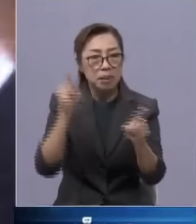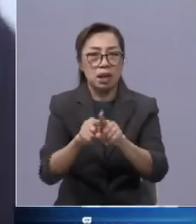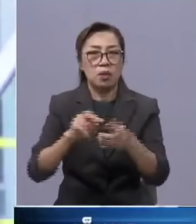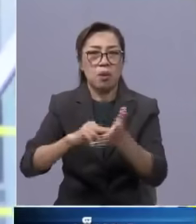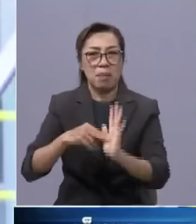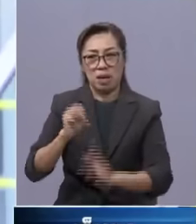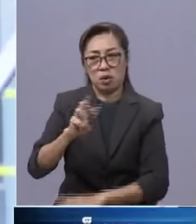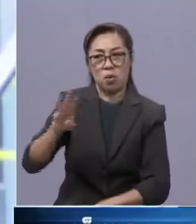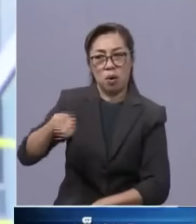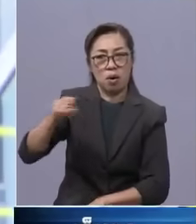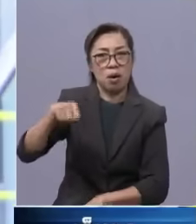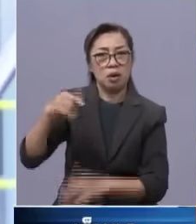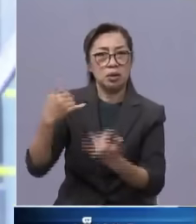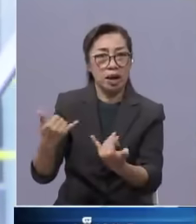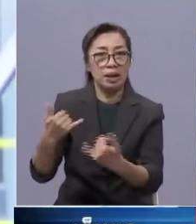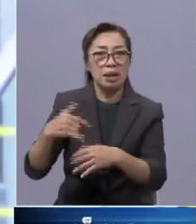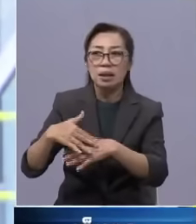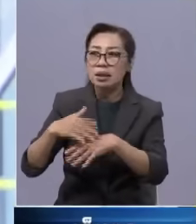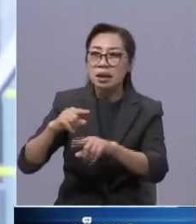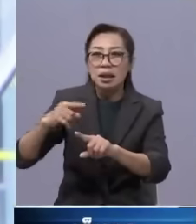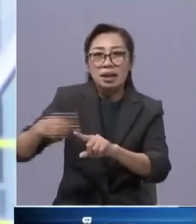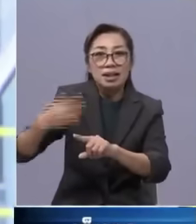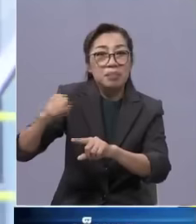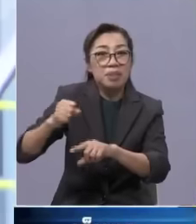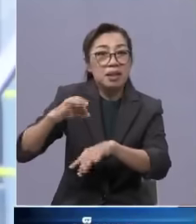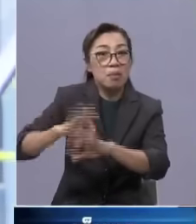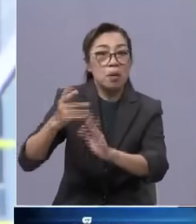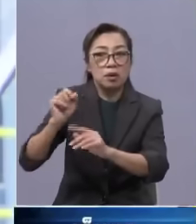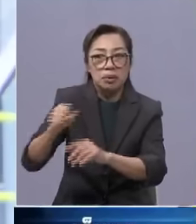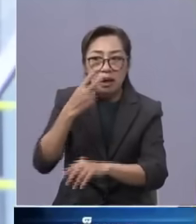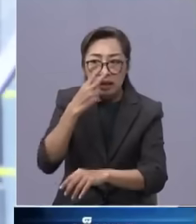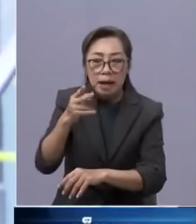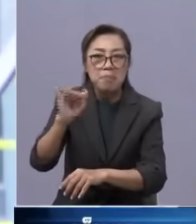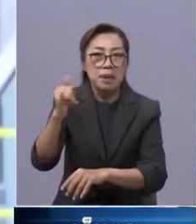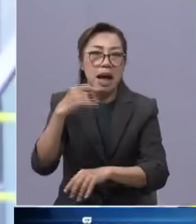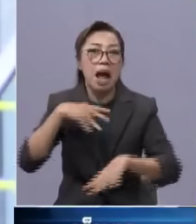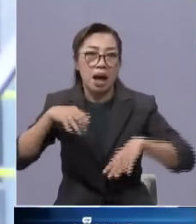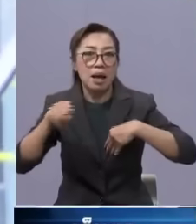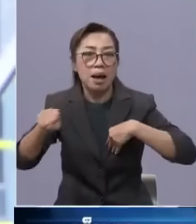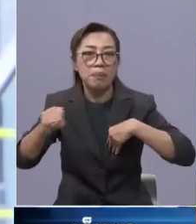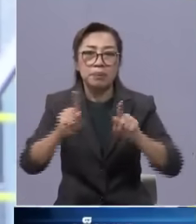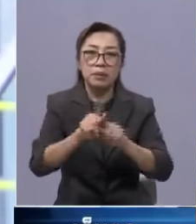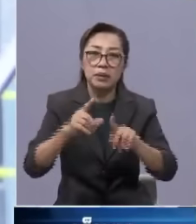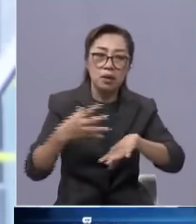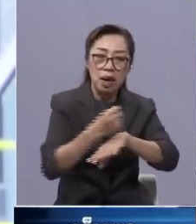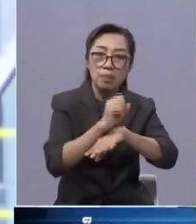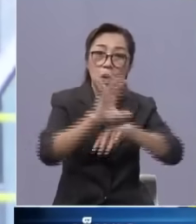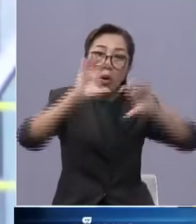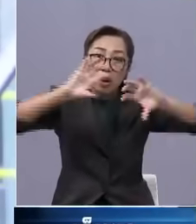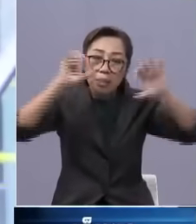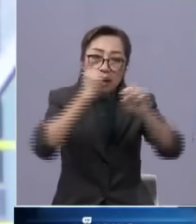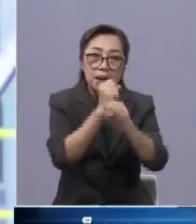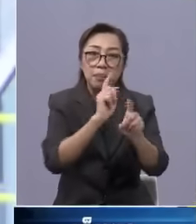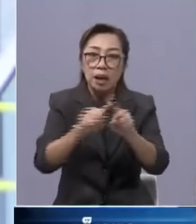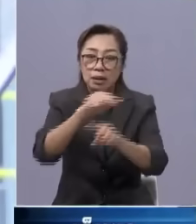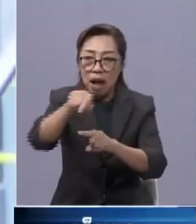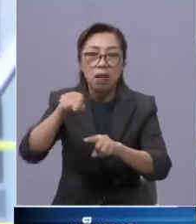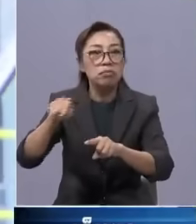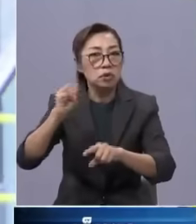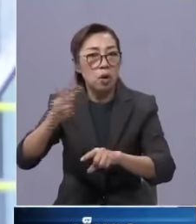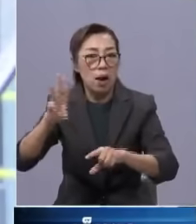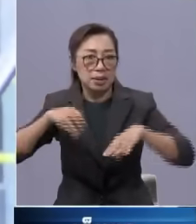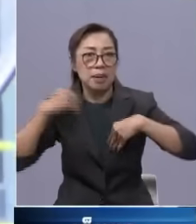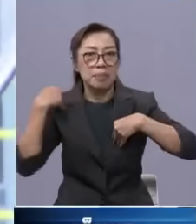วุฒิสภาในระยะเวลาที่เหลืออยู่อาจได้เห็นปรากฏการณ์เห็นชอบนะฮะมิติทางการเมืองของรัฐบาลในบรรยากาศพิเศษ